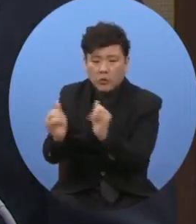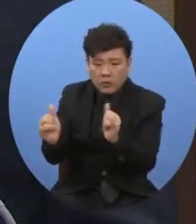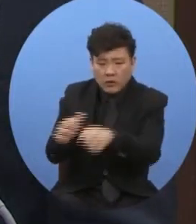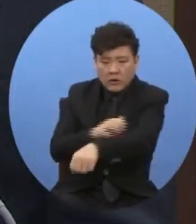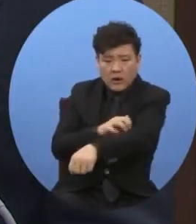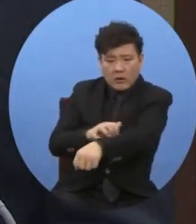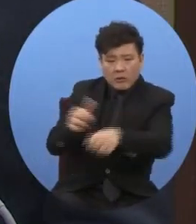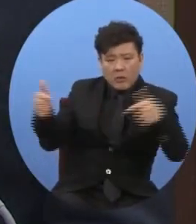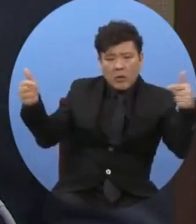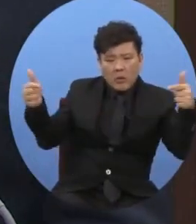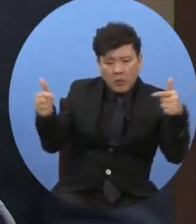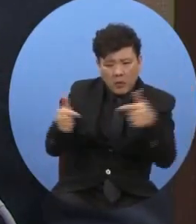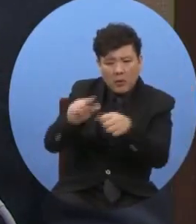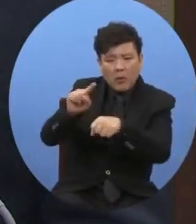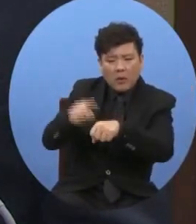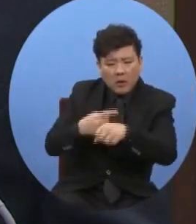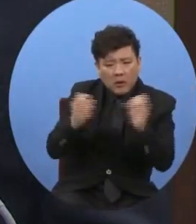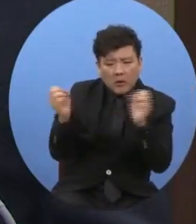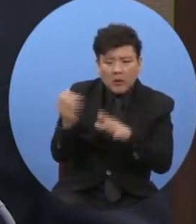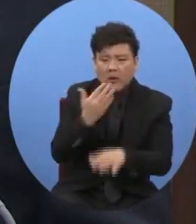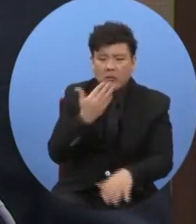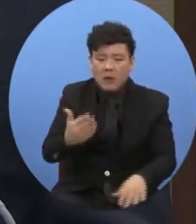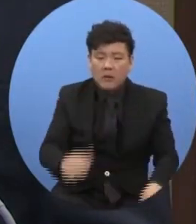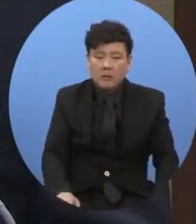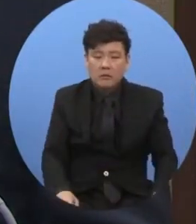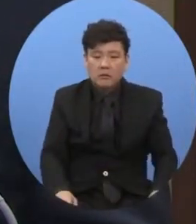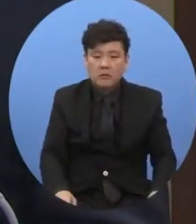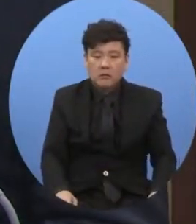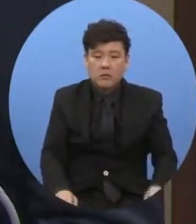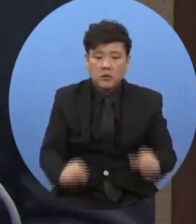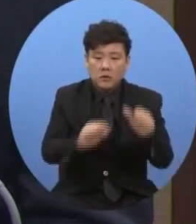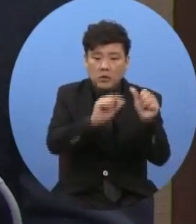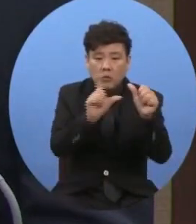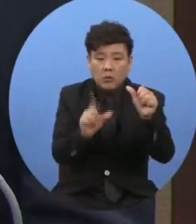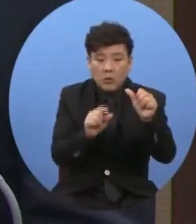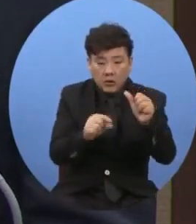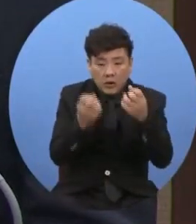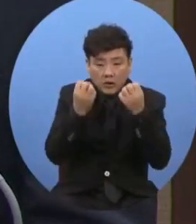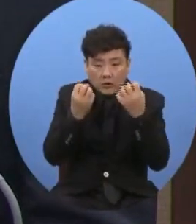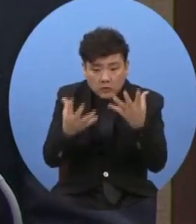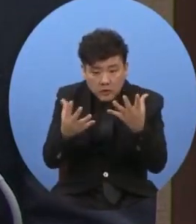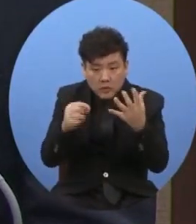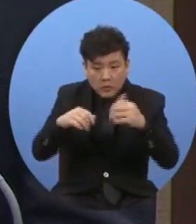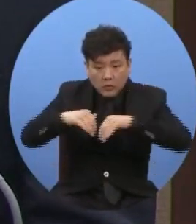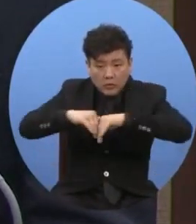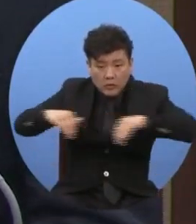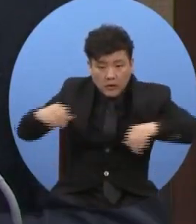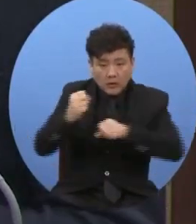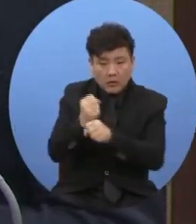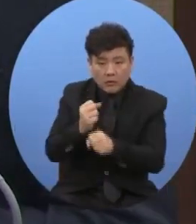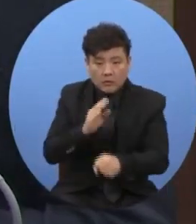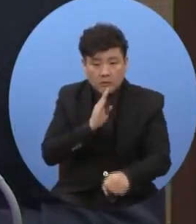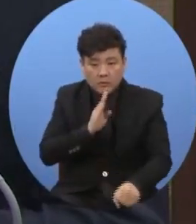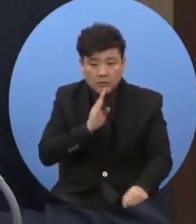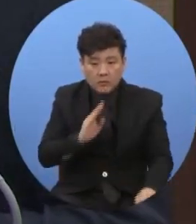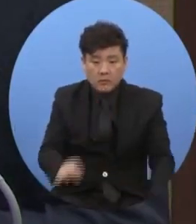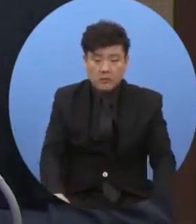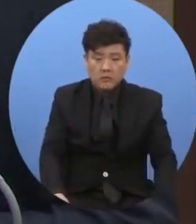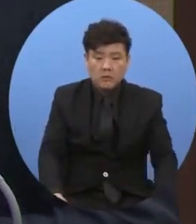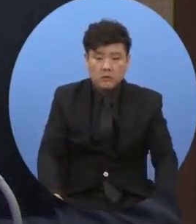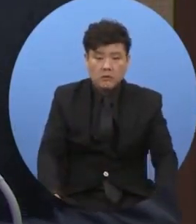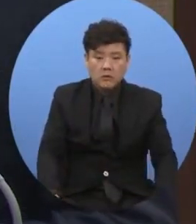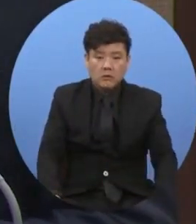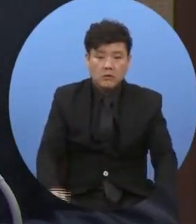있는지도 논의가 될 거라고 생각합니다. 일단 5월에는 세기가 따로 출범한다고 봐야 되는 거죠? 그렇습니다. 네, 알겠습니다. 선생님, 과거에